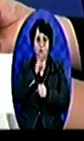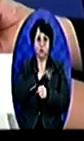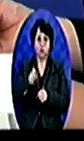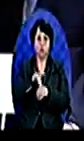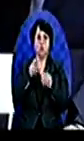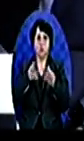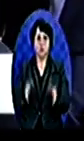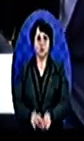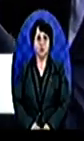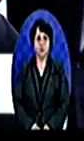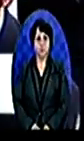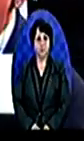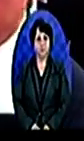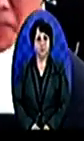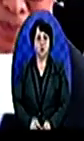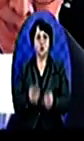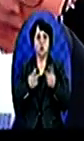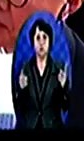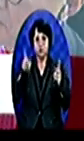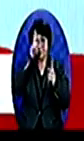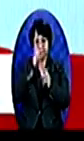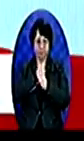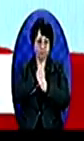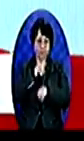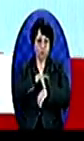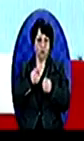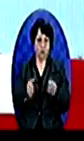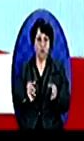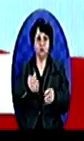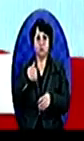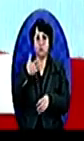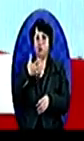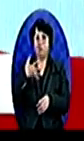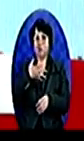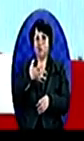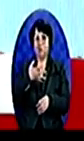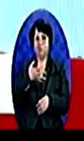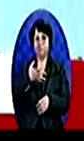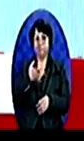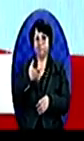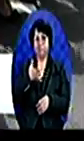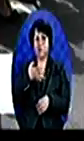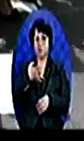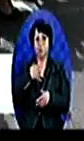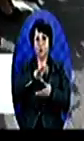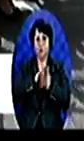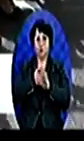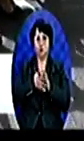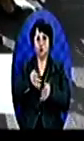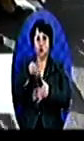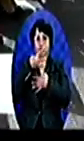хаалгаа нээж байна. Үндэсний онцлогоо эмчилгээний төвийн байрлал 5 давхар хэдийч 9 давхар энгийн байрлалтай дүүцгүүж талбай